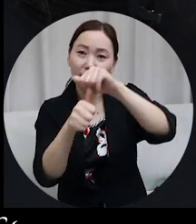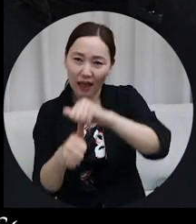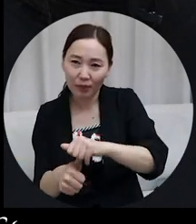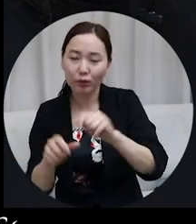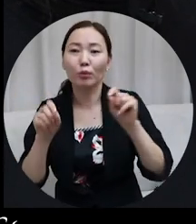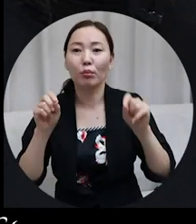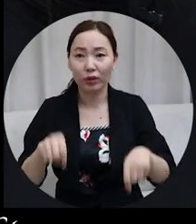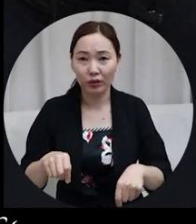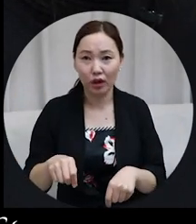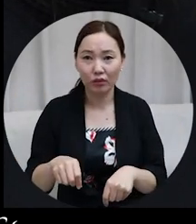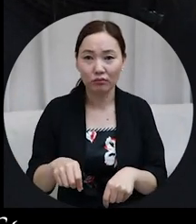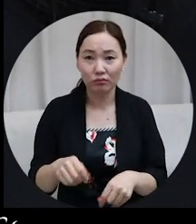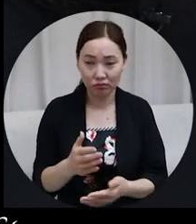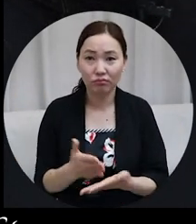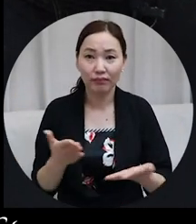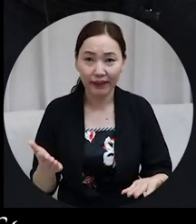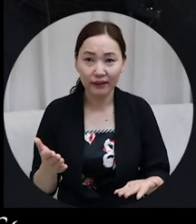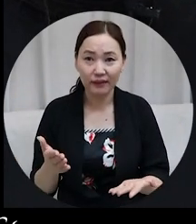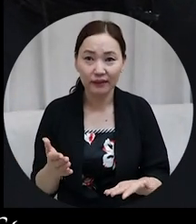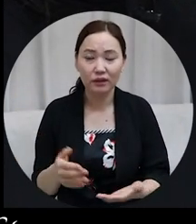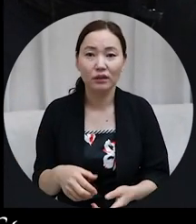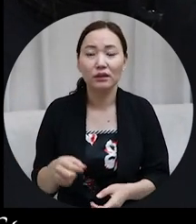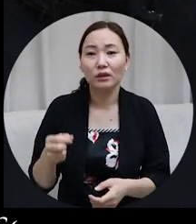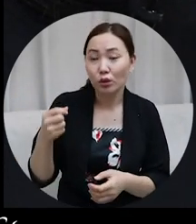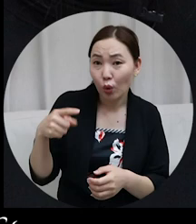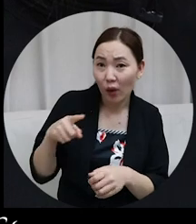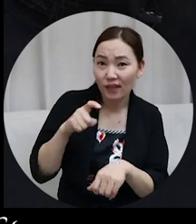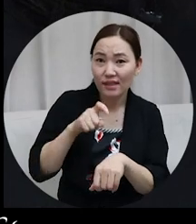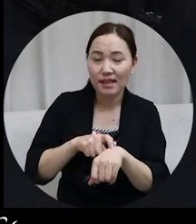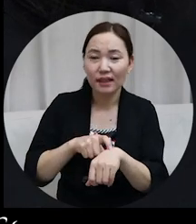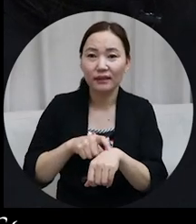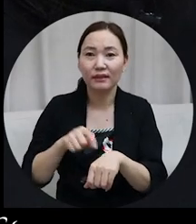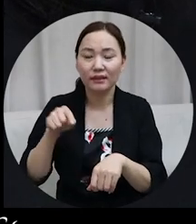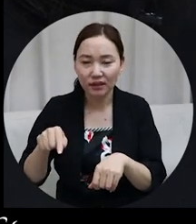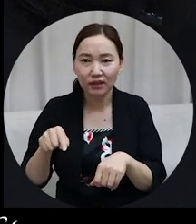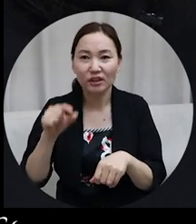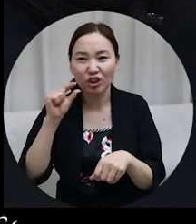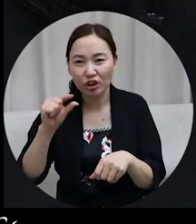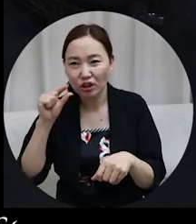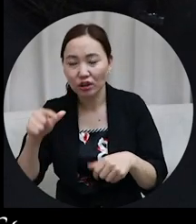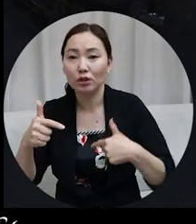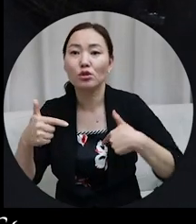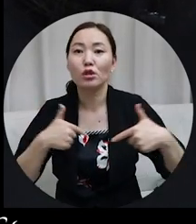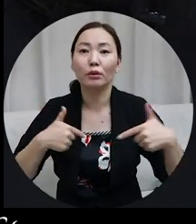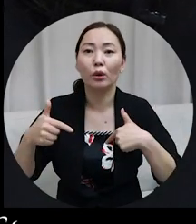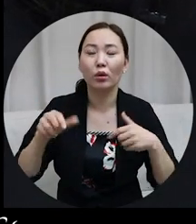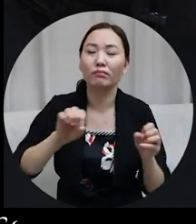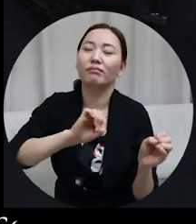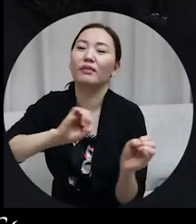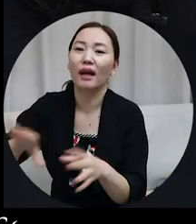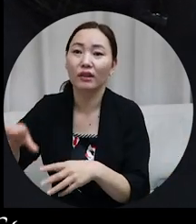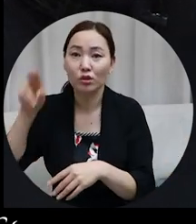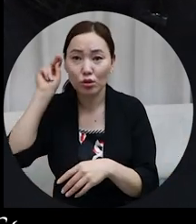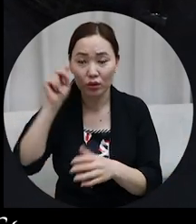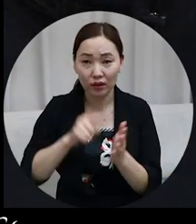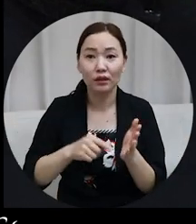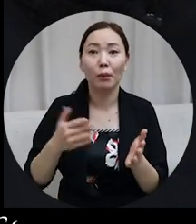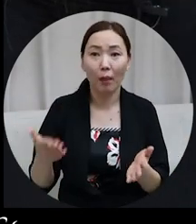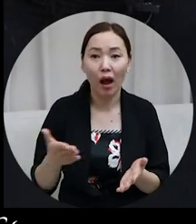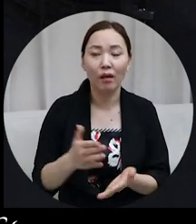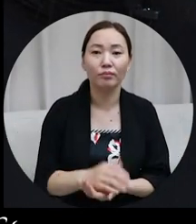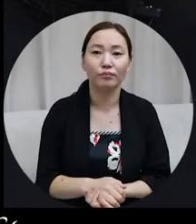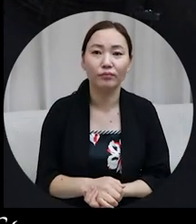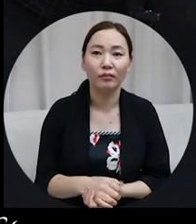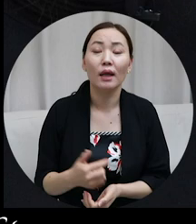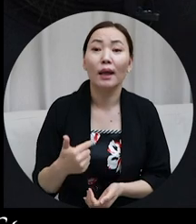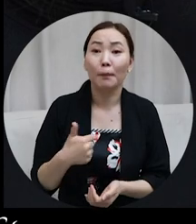ингээ хаяад яваад явж байгаа нь болох байхгүй. Тэрнээс биш би одоо яг энэ хүнд өвчнөө тэгэл хитэн шуудаа олголт чирээ авсан бол тэр үедээ л